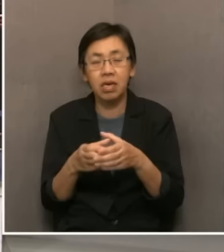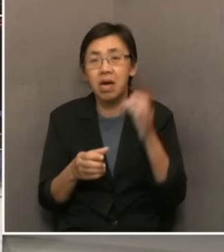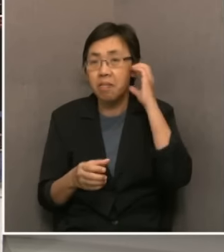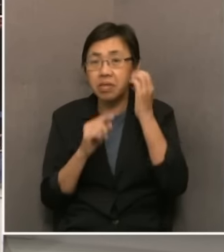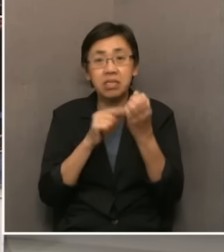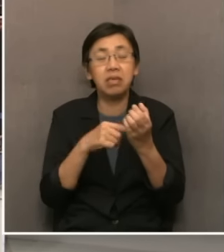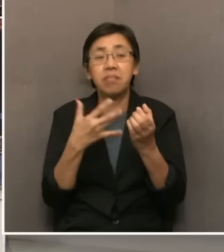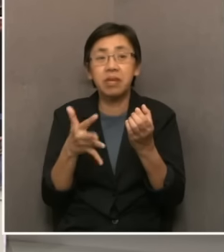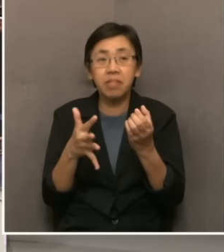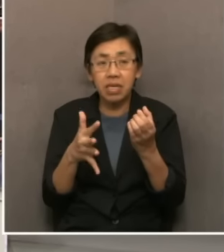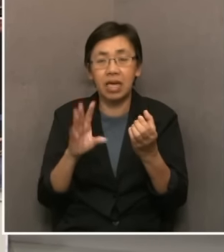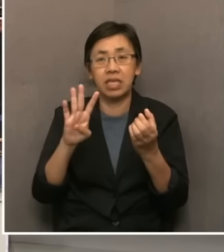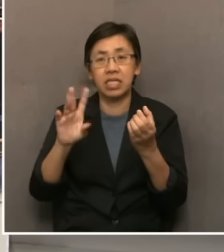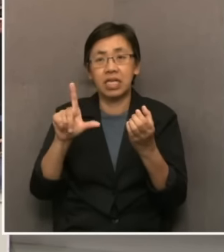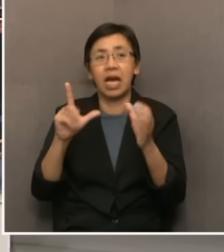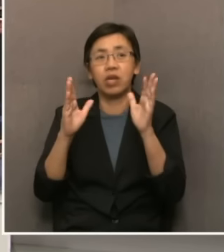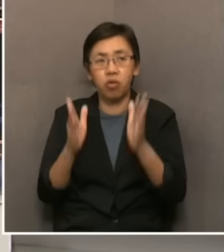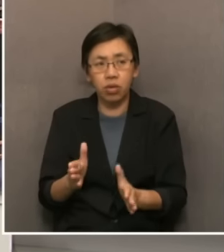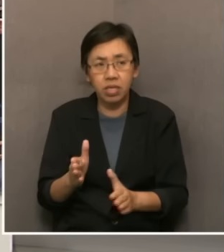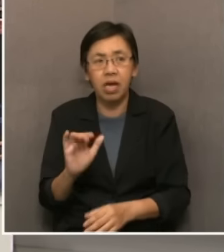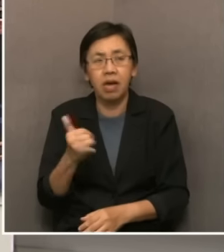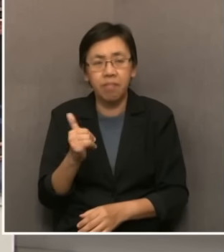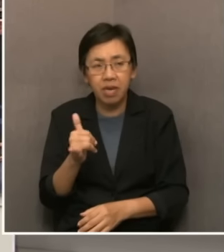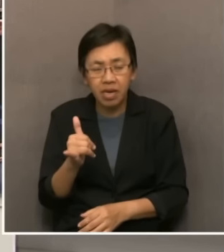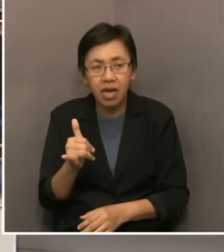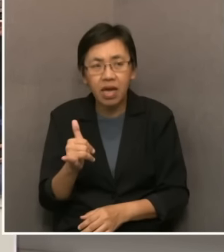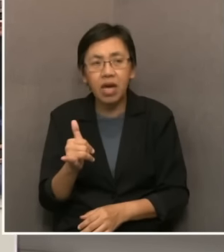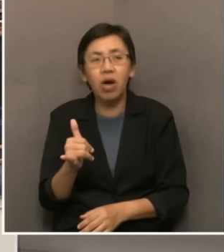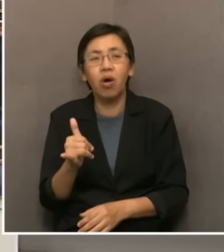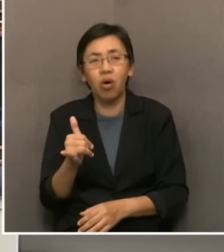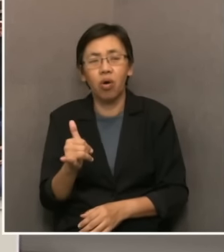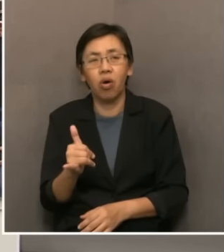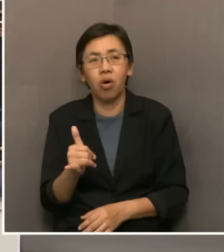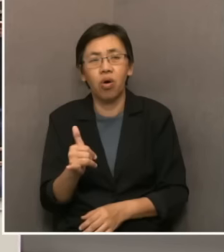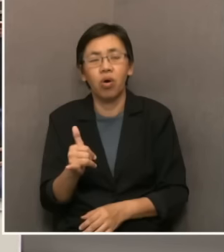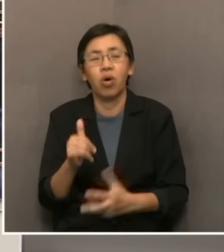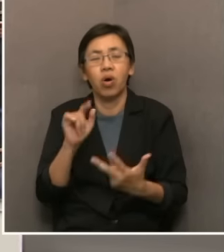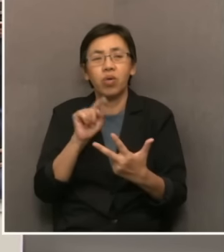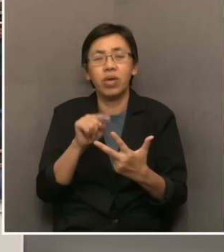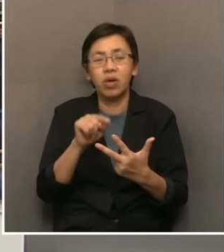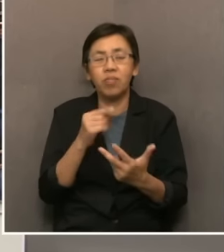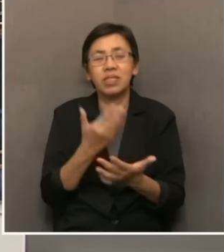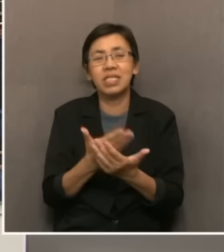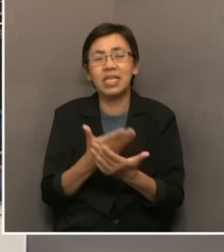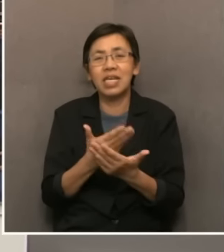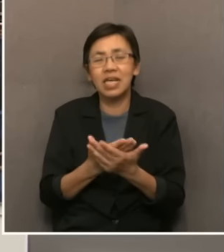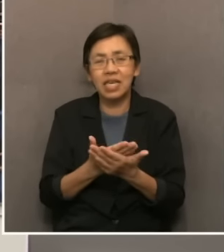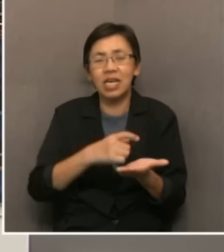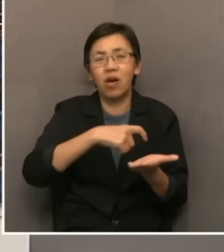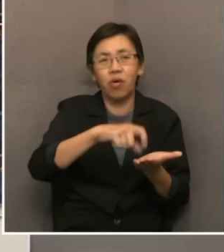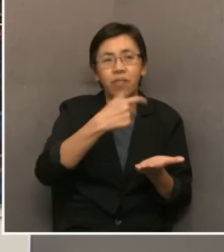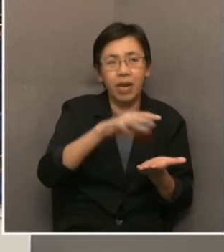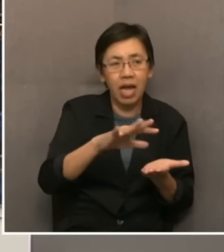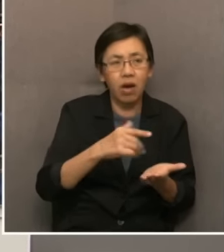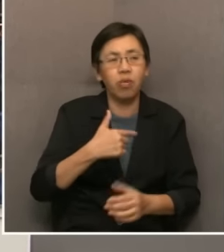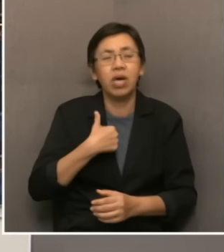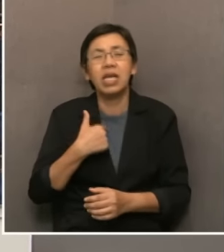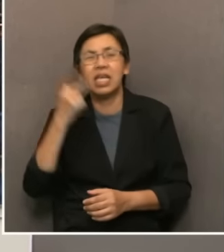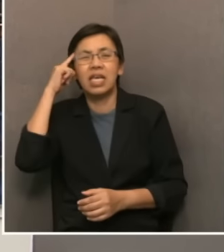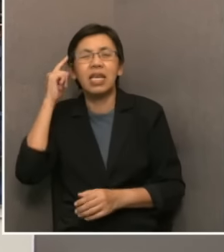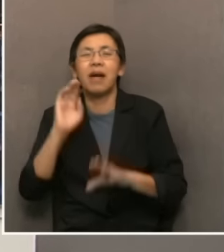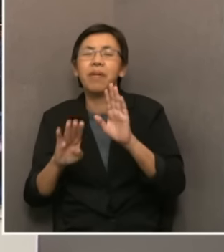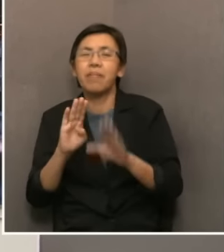ม่มีสมาร์ทโฟน4ล้านคนเนี่ยบางส่วนนะคะก็อาจจะอยู่ในกลุ่มของที่ได้รับเงินเฟสแรกไปแล้วนะคะแต่เราก็ตีเป็นตัวเล